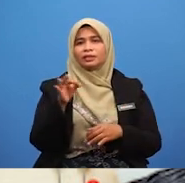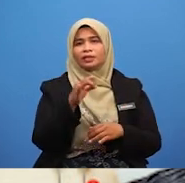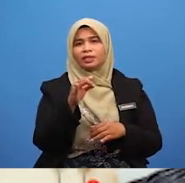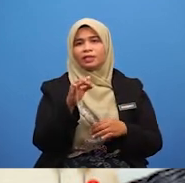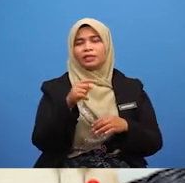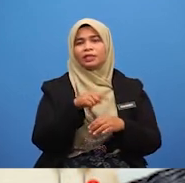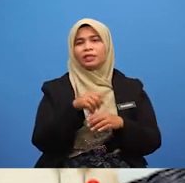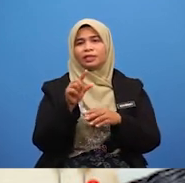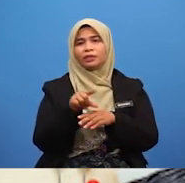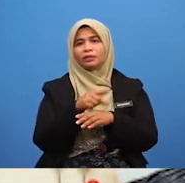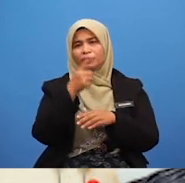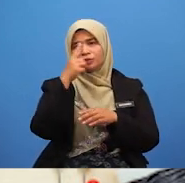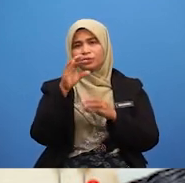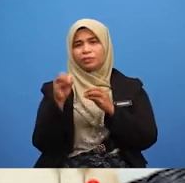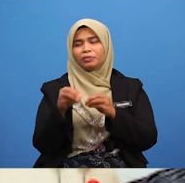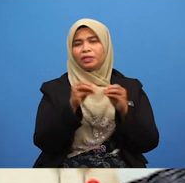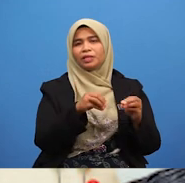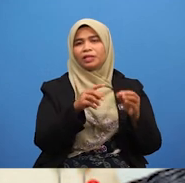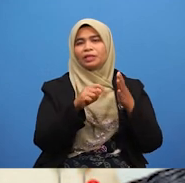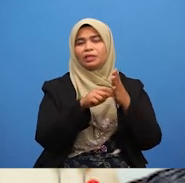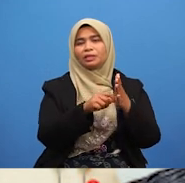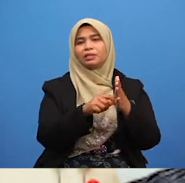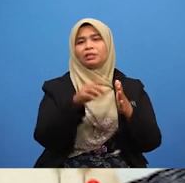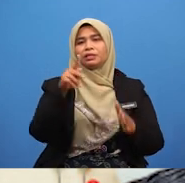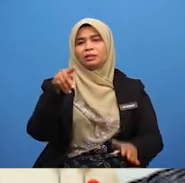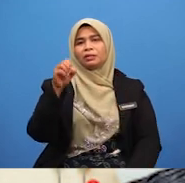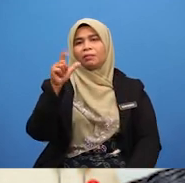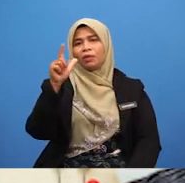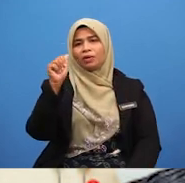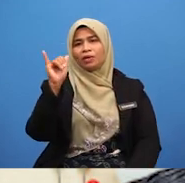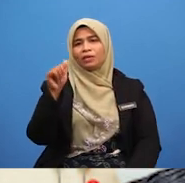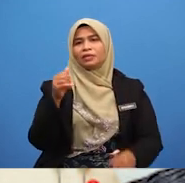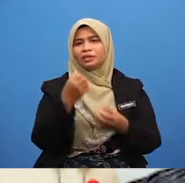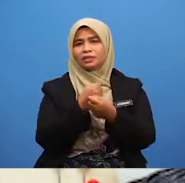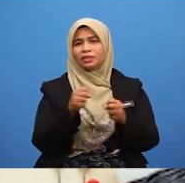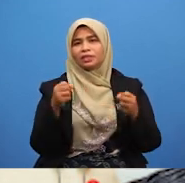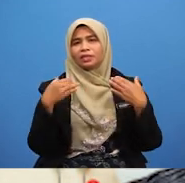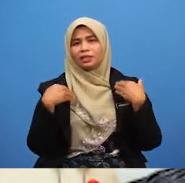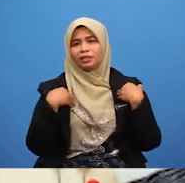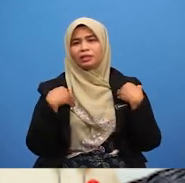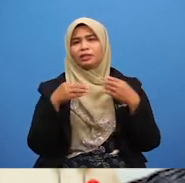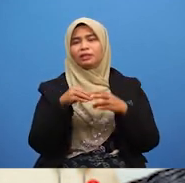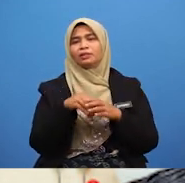untuk memindahkan tanda pola yang sedia ada pada sebelah dalam fabrik.